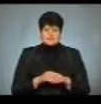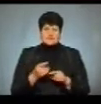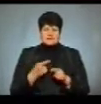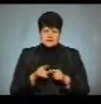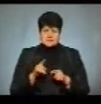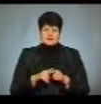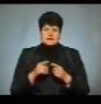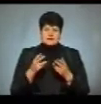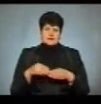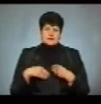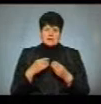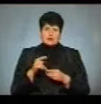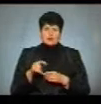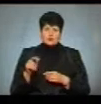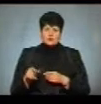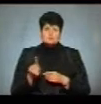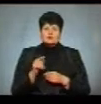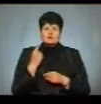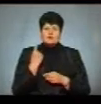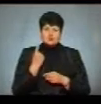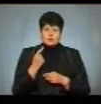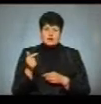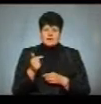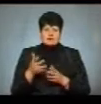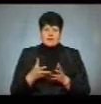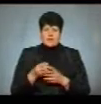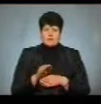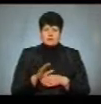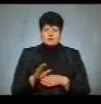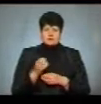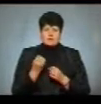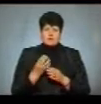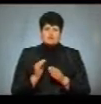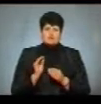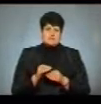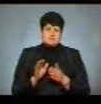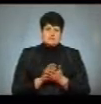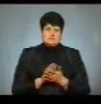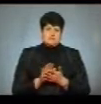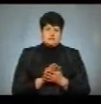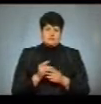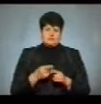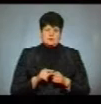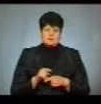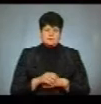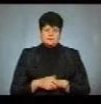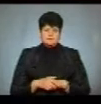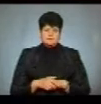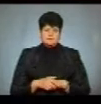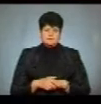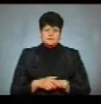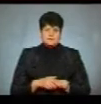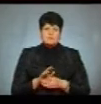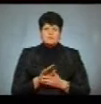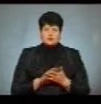само собою, це дає людям, що вони жодної гривні не оплачують, їм просто ставлять за дурно даний елемент. Ми